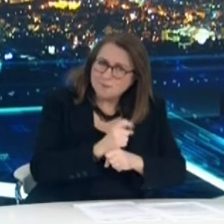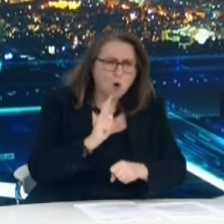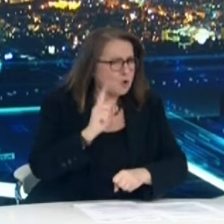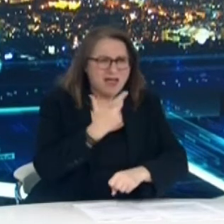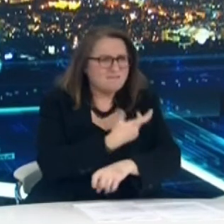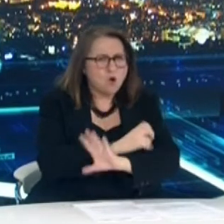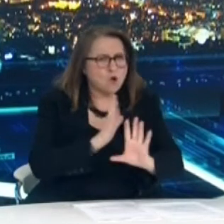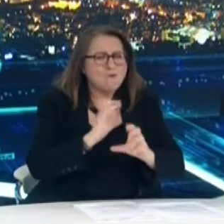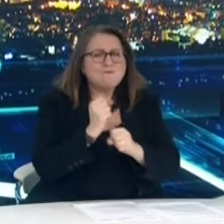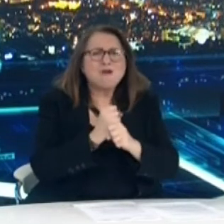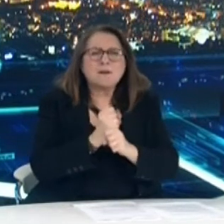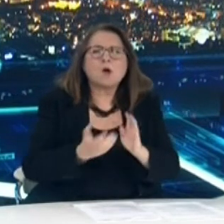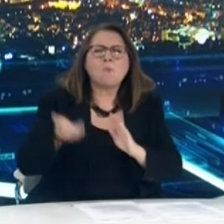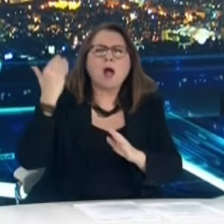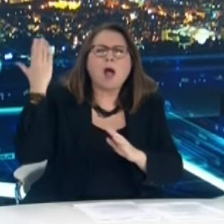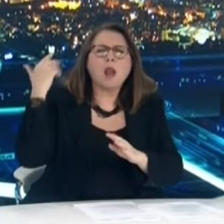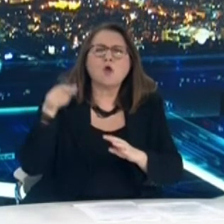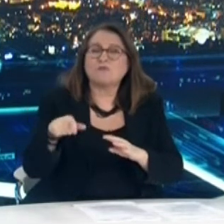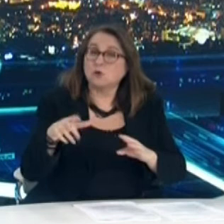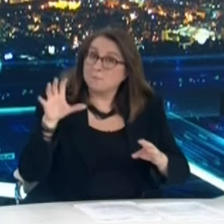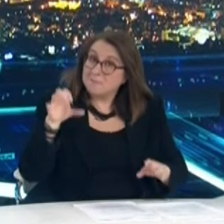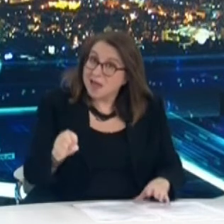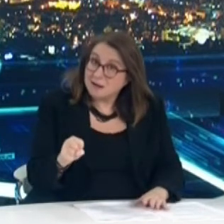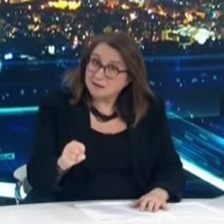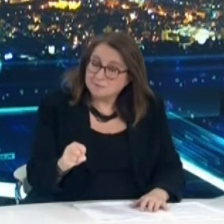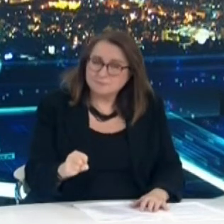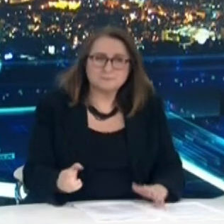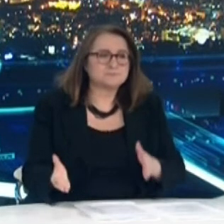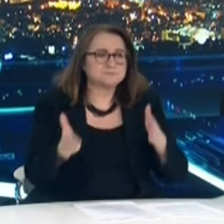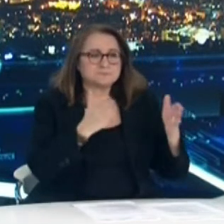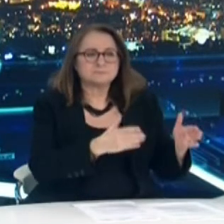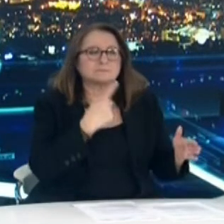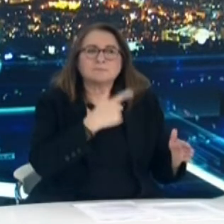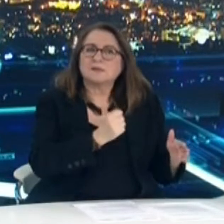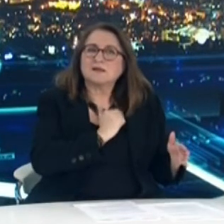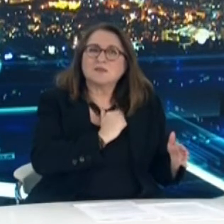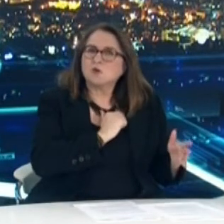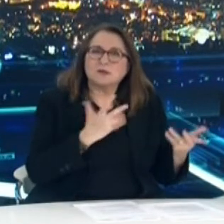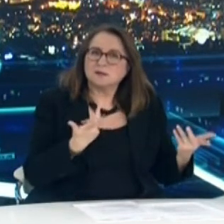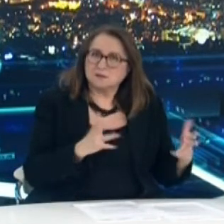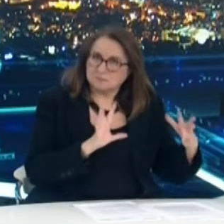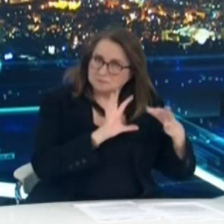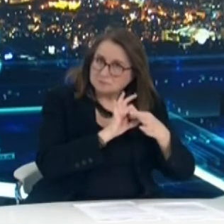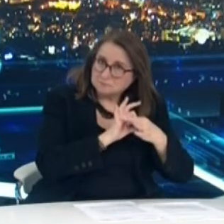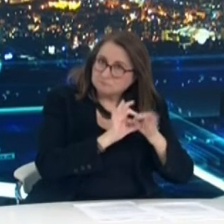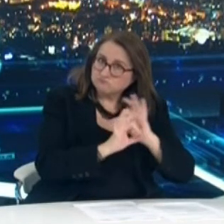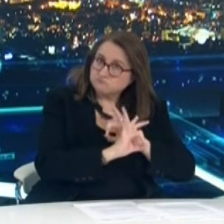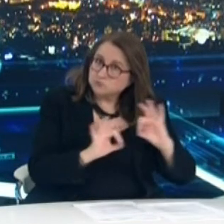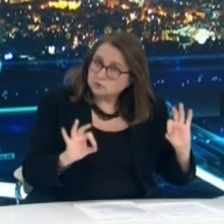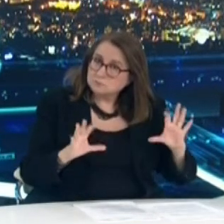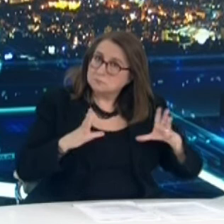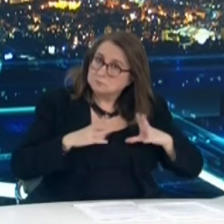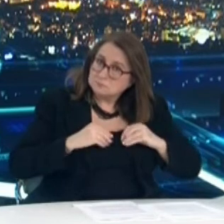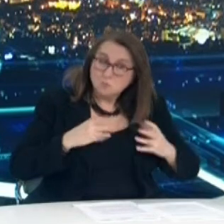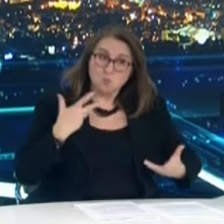κλινικών να παραχωρήσουν κλίνες στο ΕΣΥ ή συνεργάζονται πρόθυμα με τις κρατικές υγειονομικές υπηρεσίες? Είναι στις προθέσεις του Υπουργείου να προωθηθούν